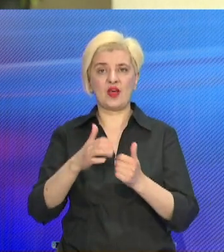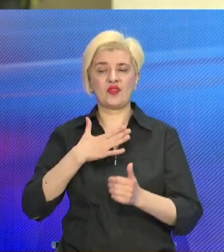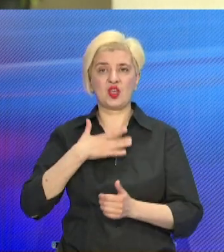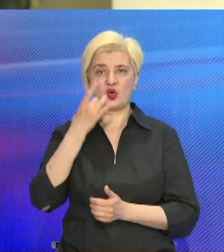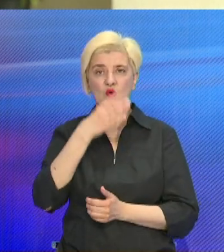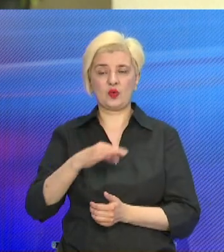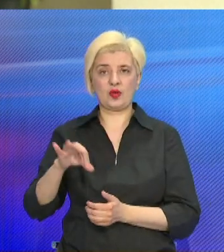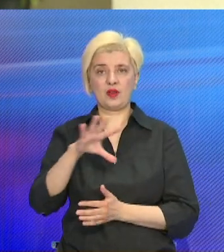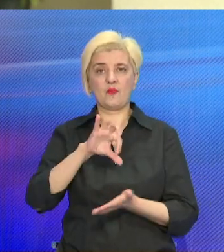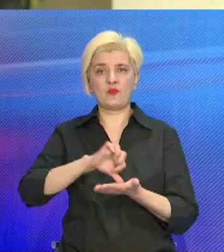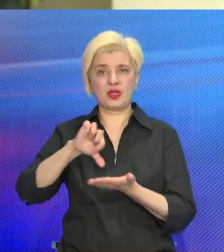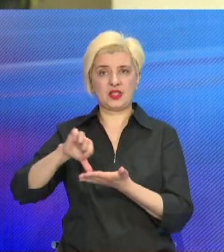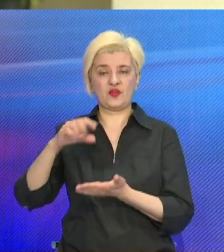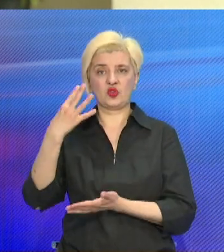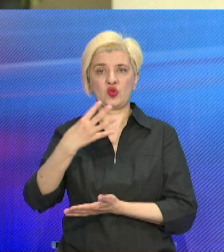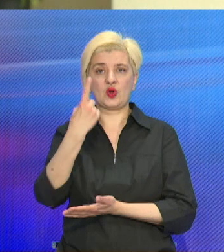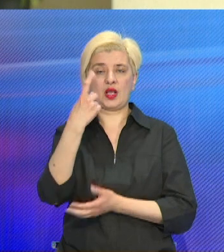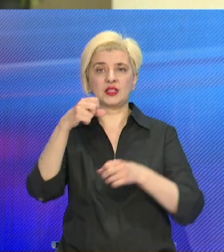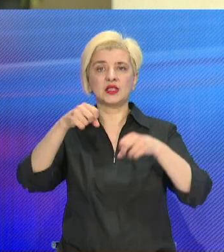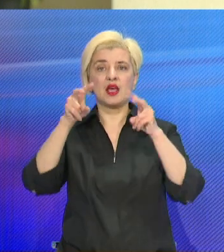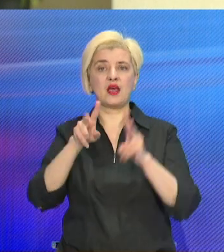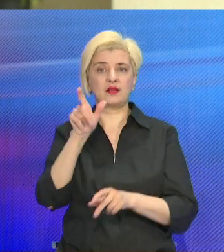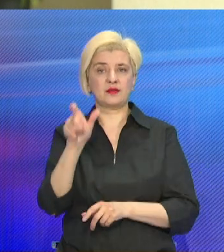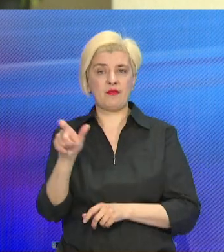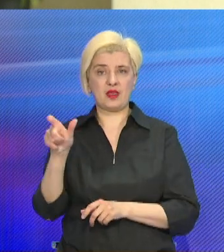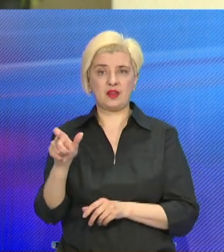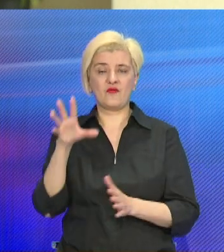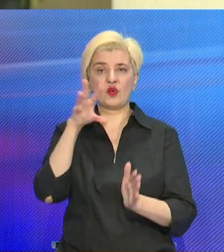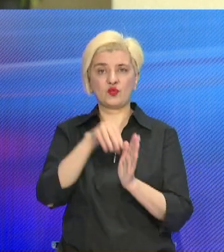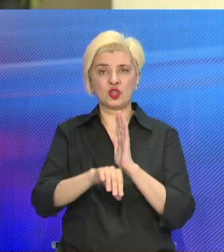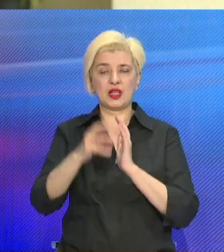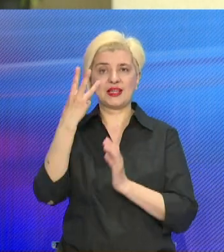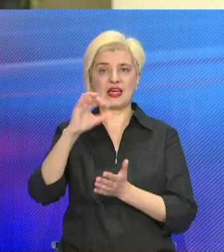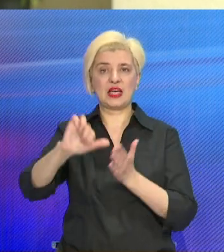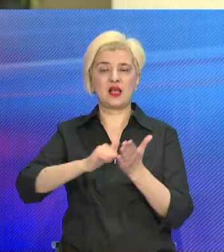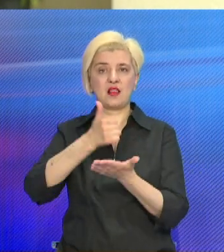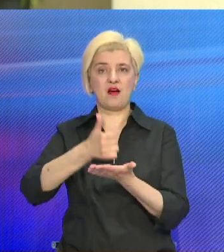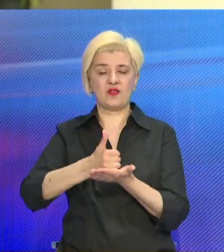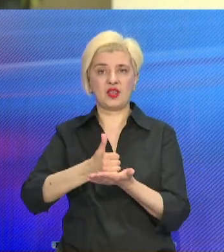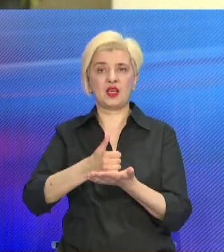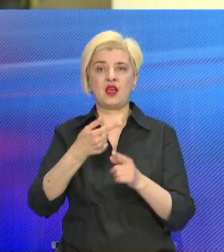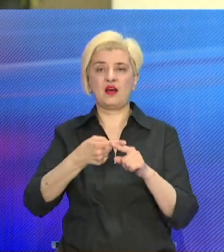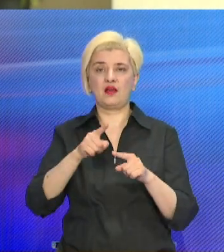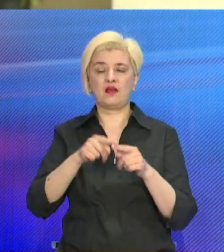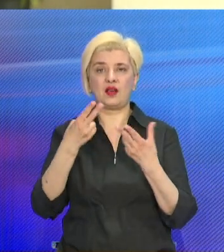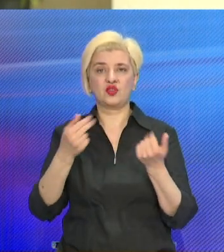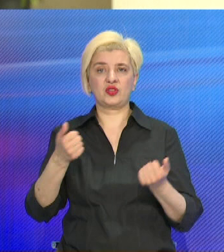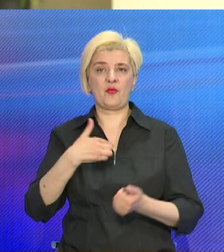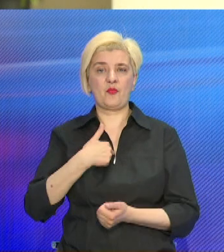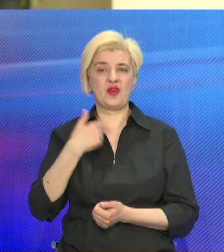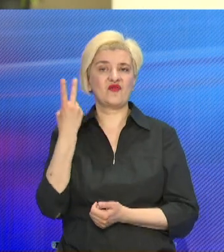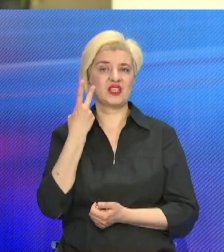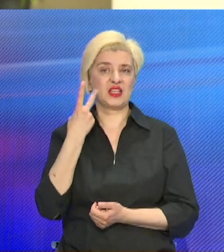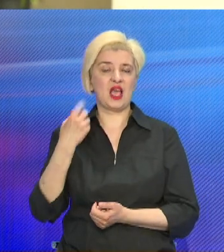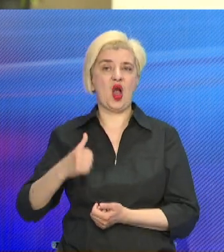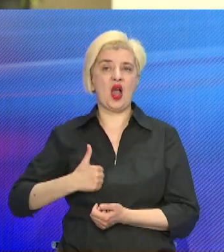региона представляло 41 эксперт, в том числе 3 главных эксперта. Это, конечно, мы всегда гордимся главными